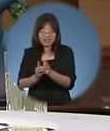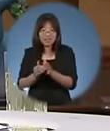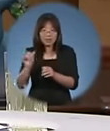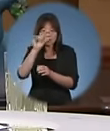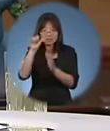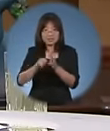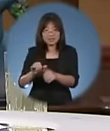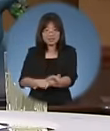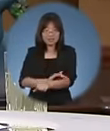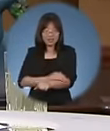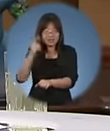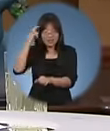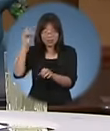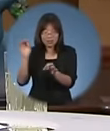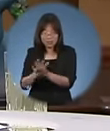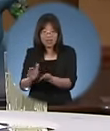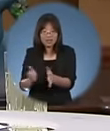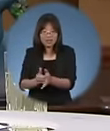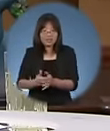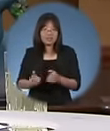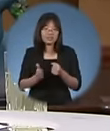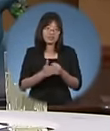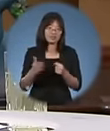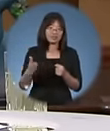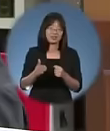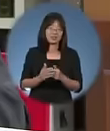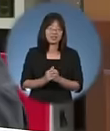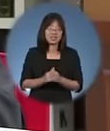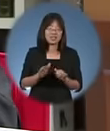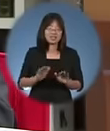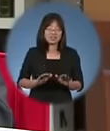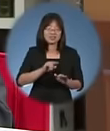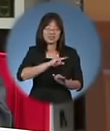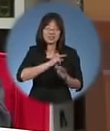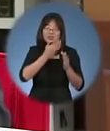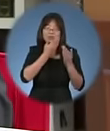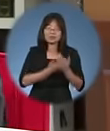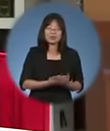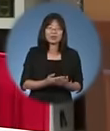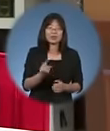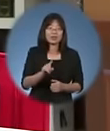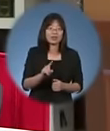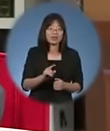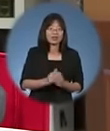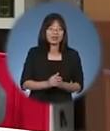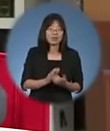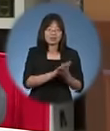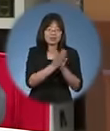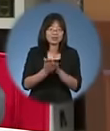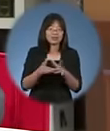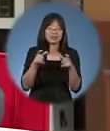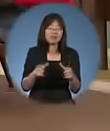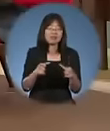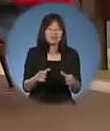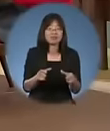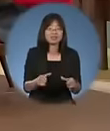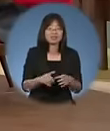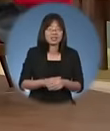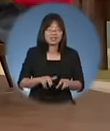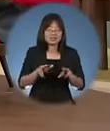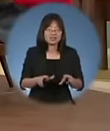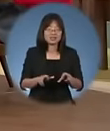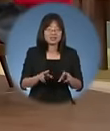평생 직업의 개념도 없어졌다고 그러지 없어졌죠. 않습니까? 없어졌죠. 그렇기 때문에 지금 제일 중요한 것이 뭐냐? 변신의 영역입니다.